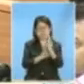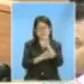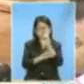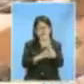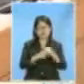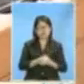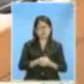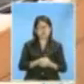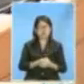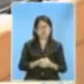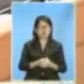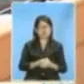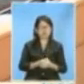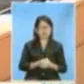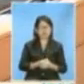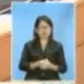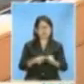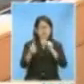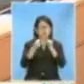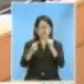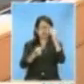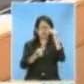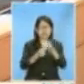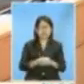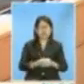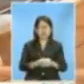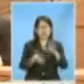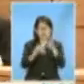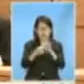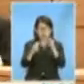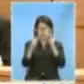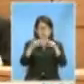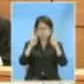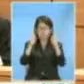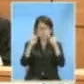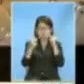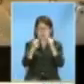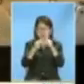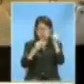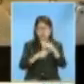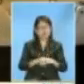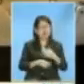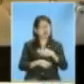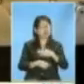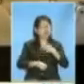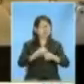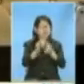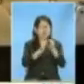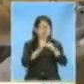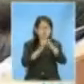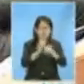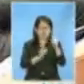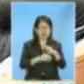ครับท่านอย่าแย้งเลยฮะท่านเอาเข้าประเด็นเลยดีกว่า ถ้าอย่างนี้ผมก็อภิปรายไม่ได้แล้วท่านประ